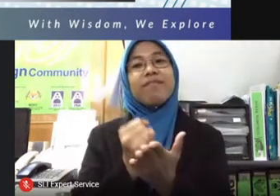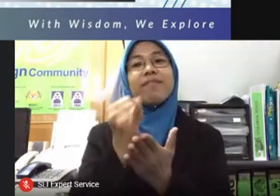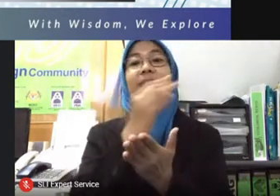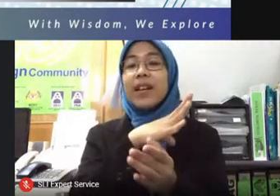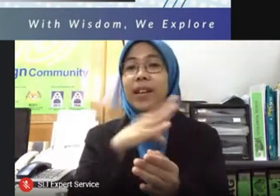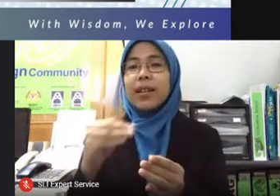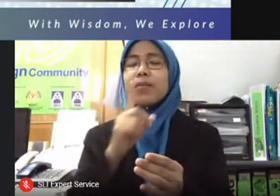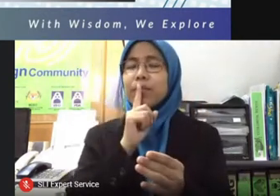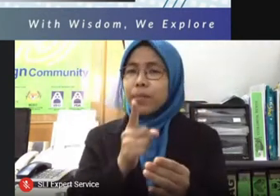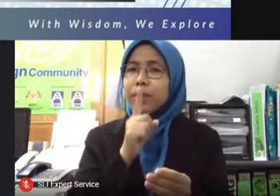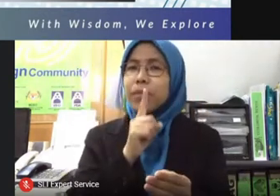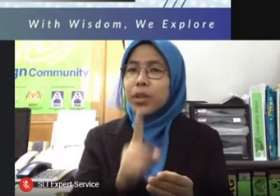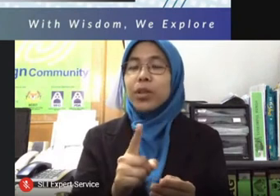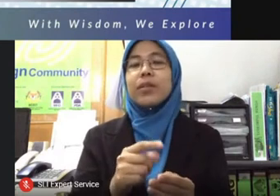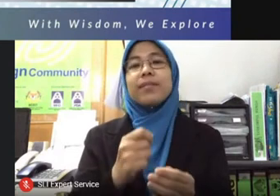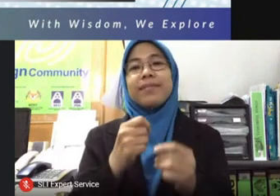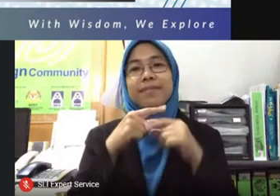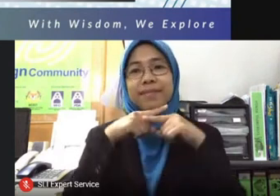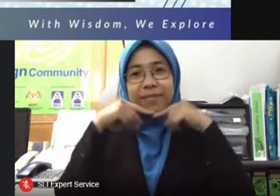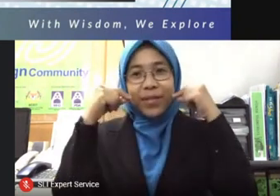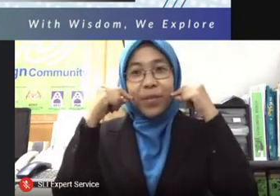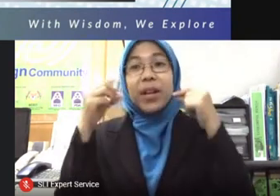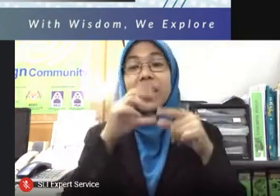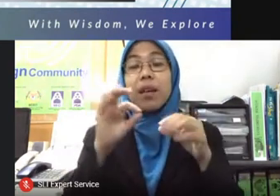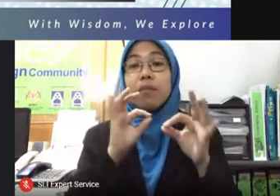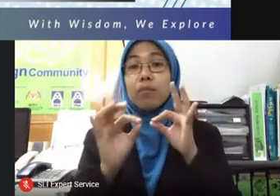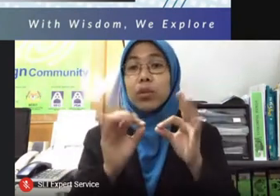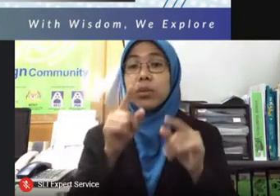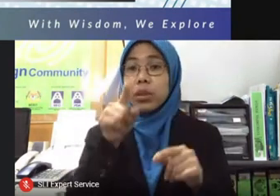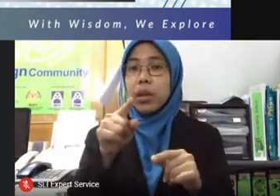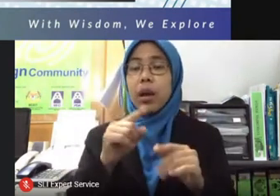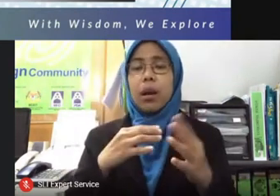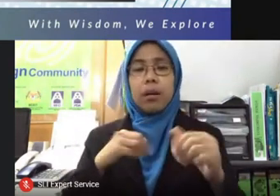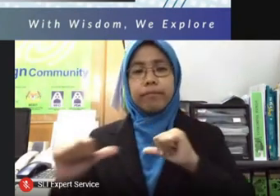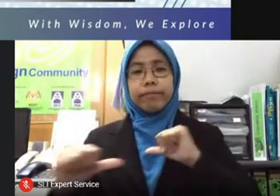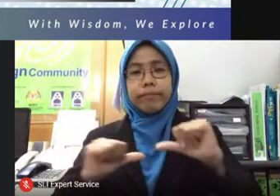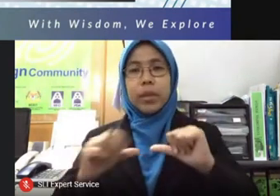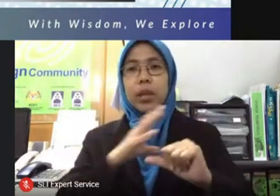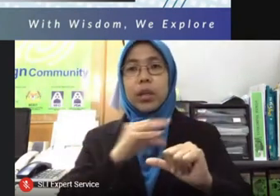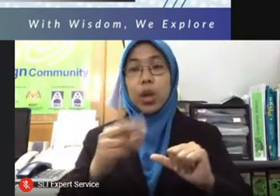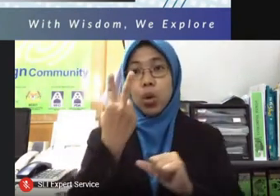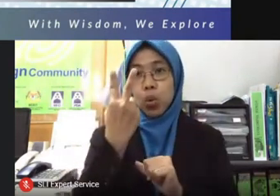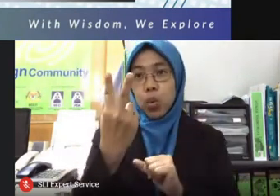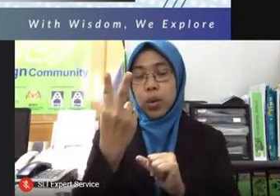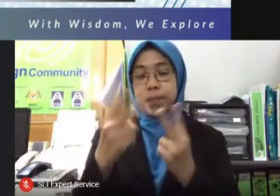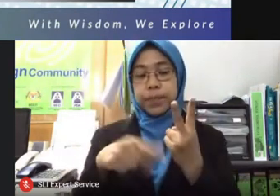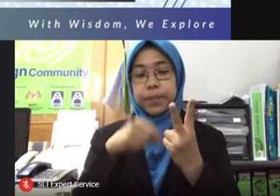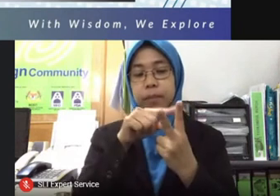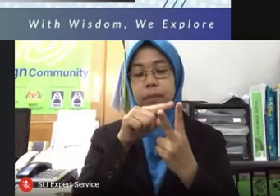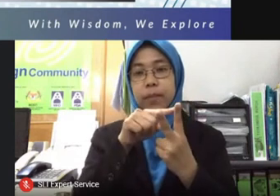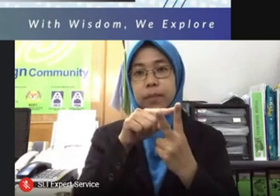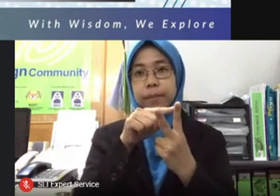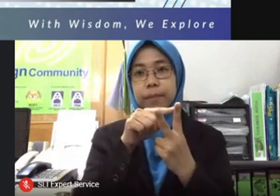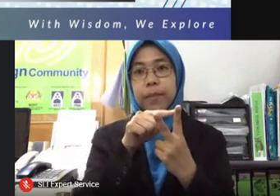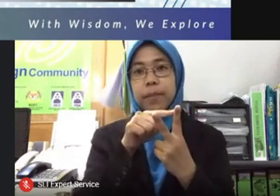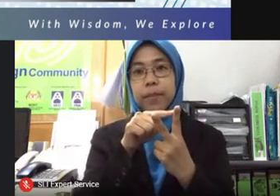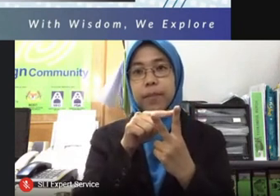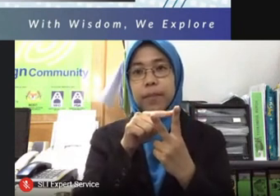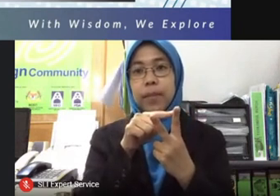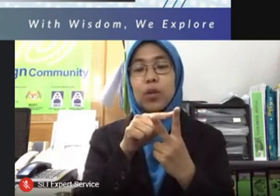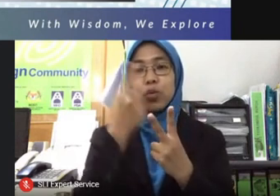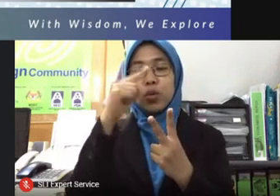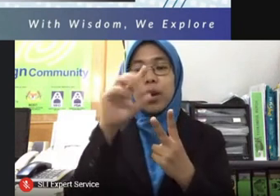senyuman yang benar-benar senyum. True smile akan mengaktifkan dua otot utama, iaitu zygomaticus major